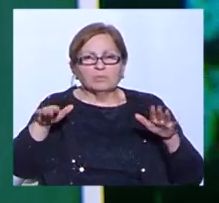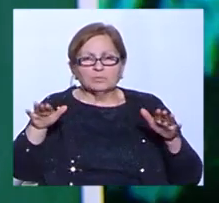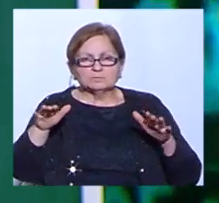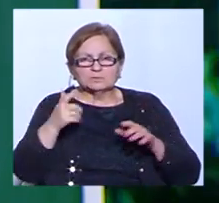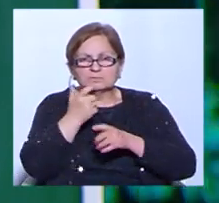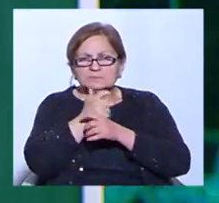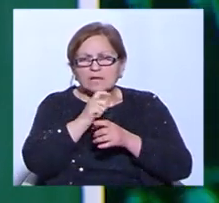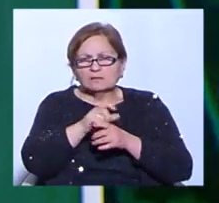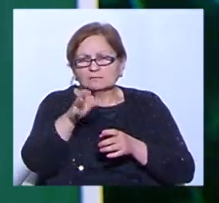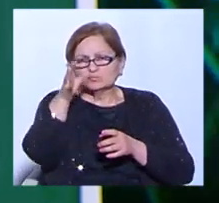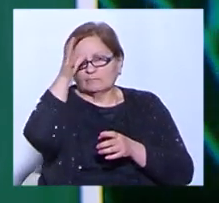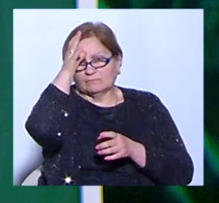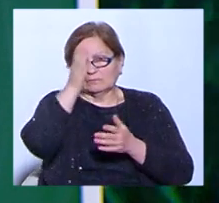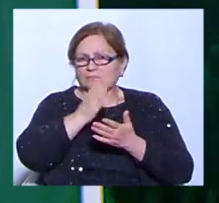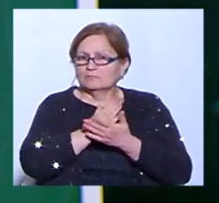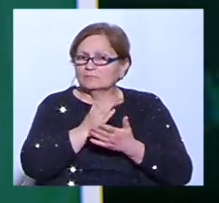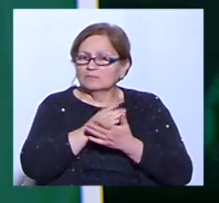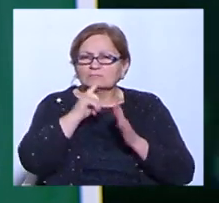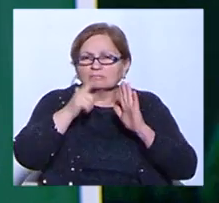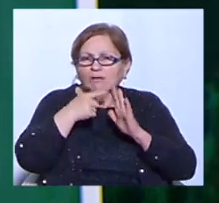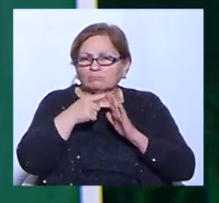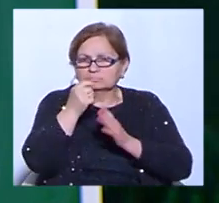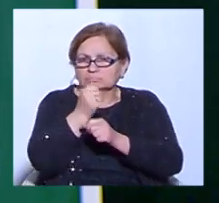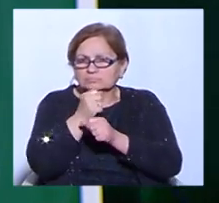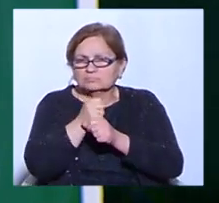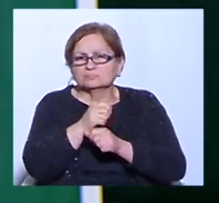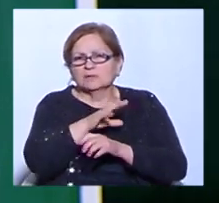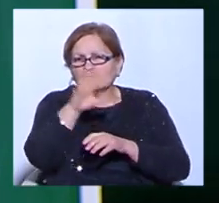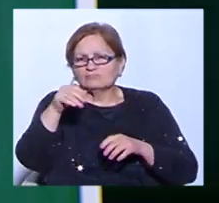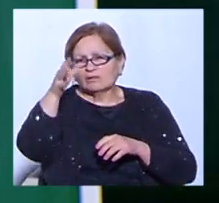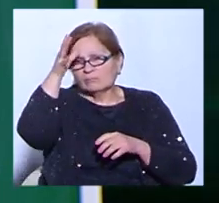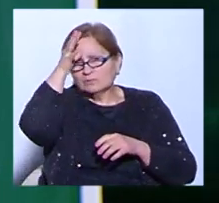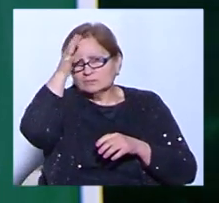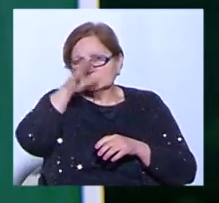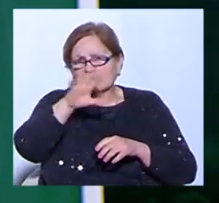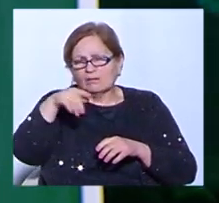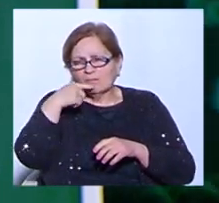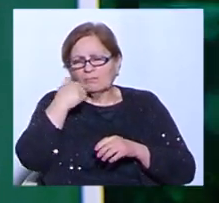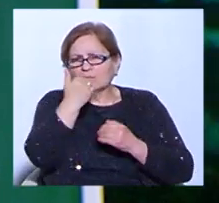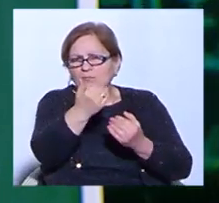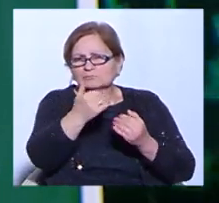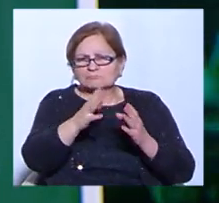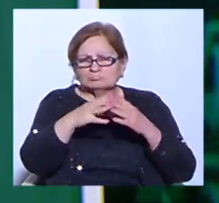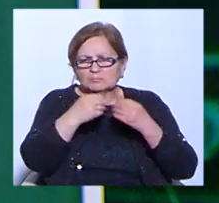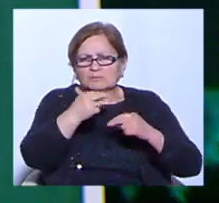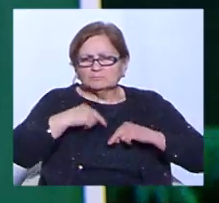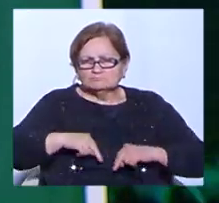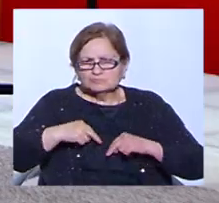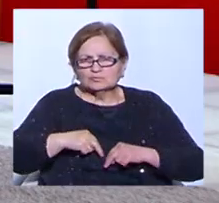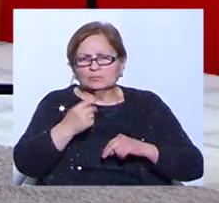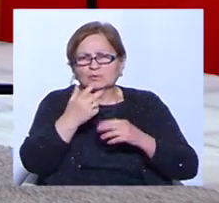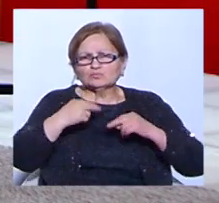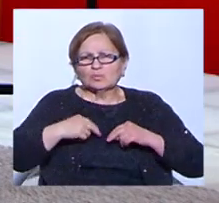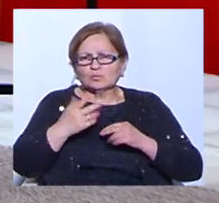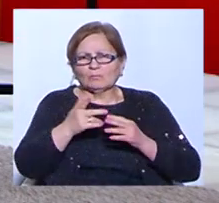ძალიან ჭკვიანები და ძალიან ბევრი მეცნიერი აღნიშნავს ფუტკრების შრომით კულტურაზე, მათ ჭკუაზე და ძალიან